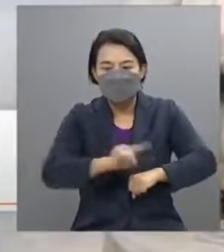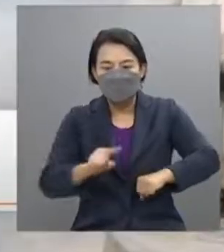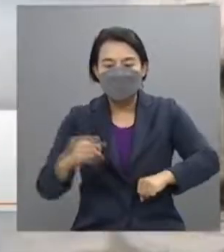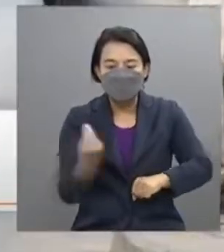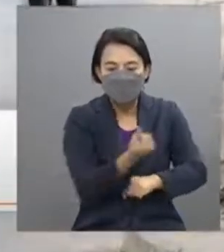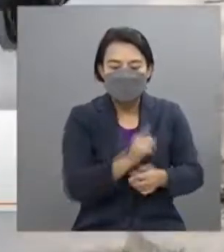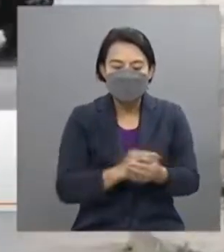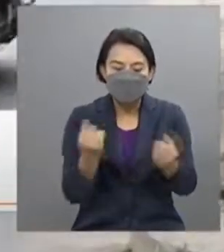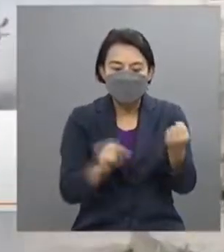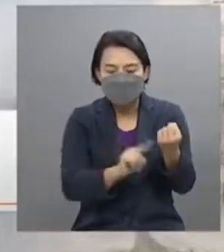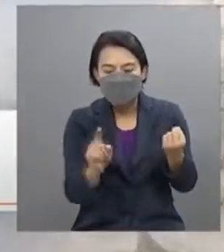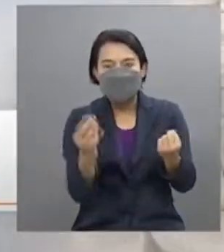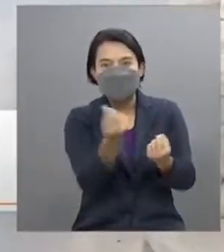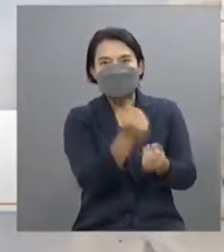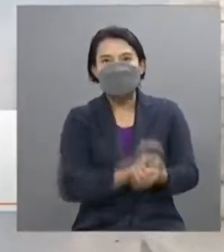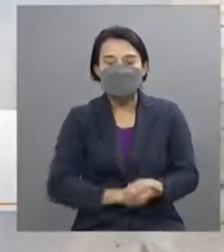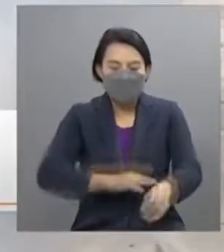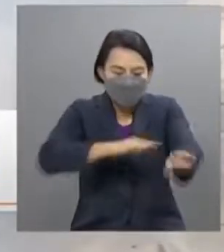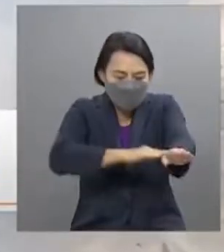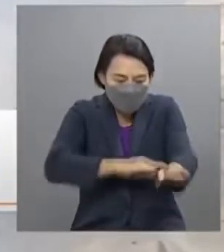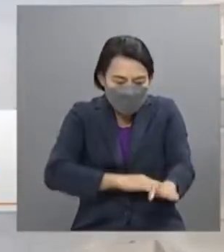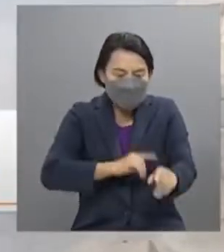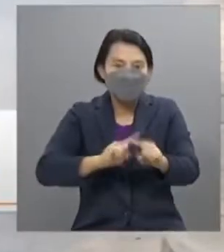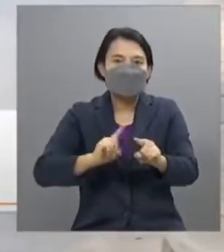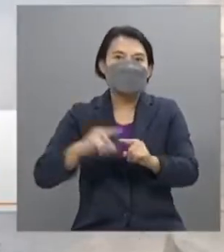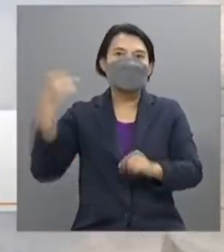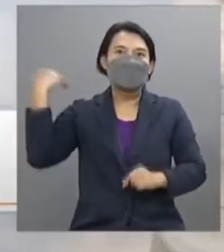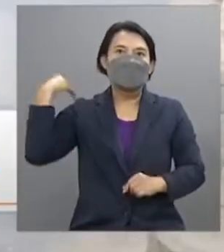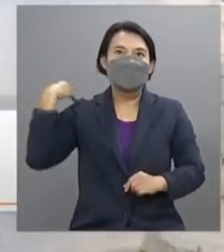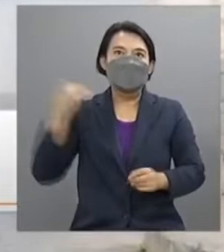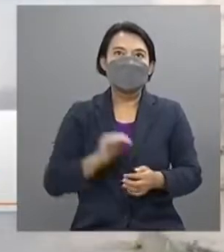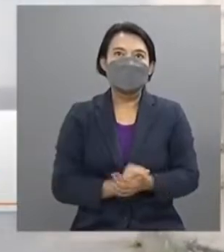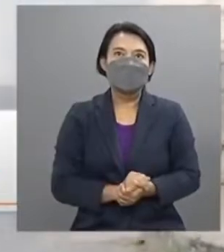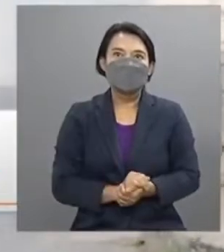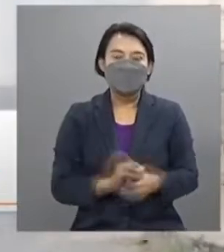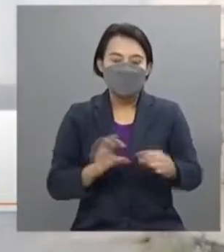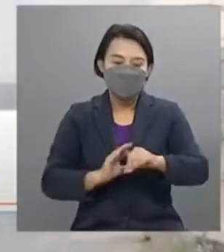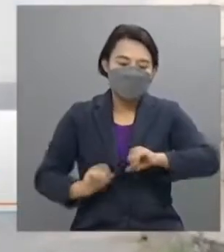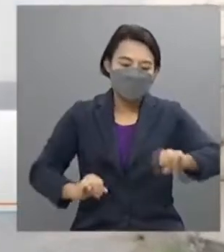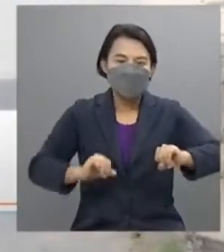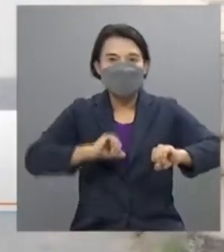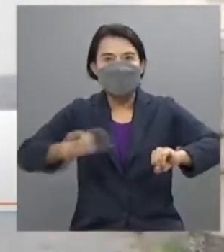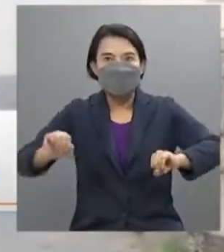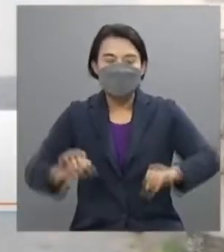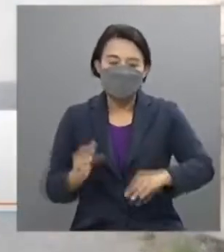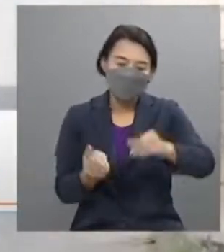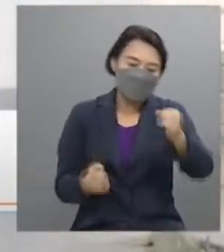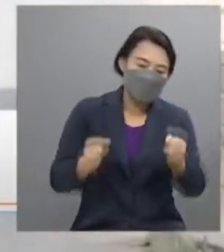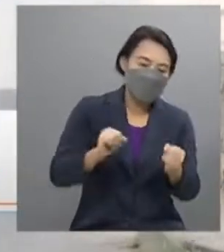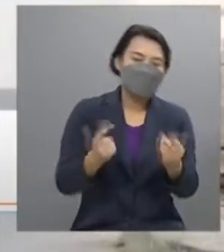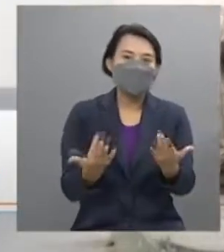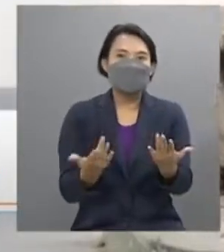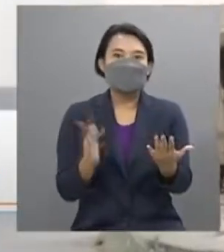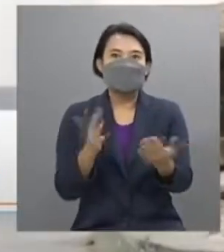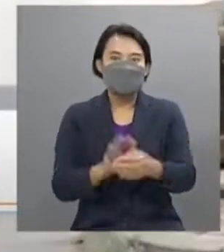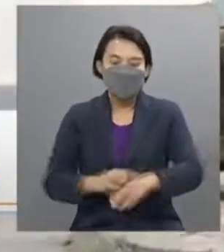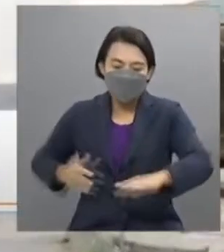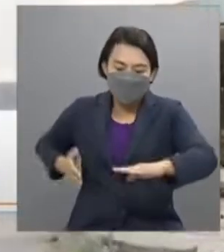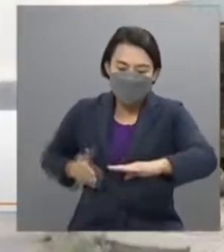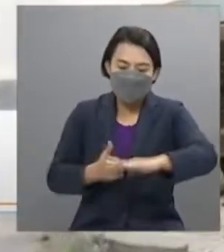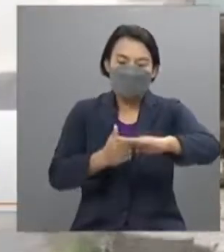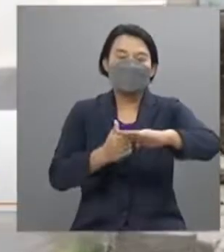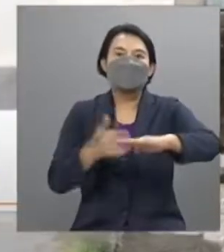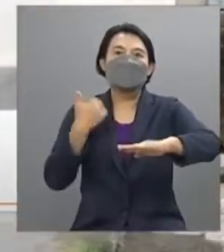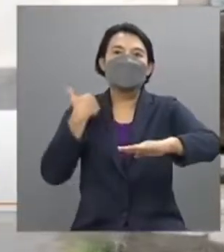ก็ยังมีแยกต่างๆภายในซอยอีกนะคะจะออกซ้ายออกขวาเนี่ยบางทีถ้าไม่ชะลอความเร็วเนี่ยชนกันแล้วเกิดลักษณะแบบ